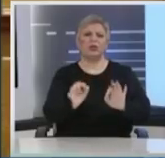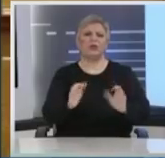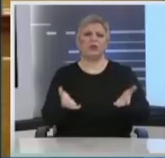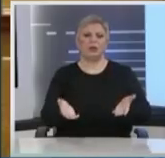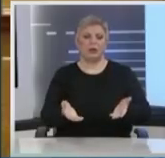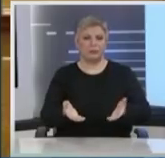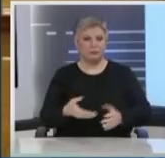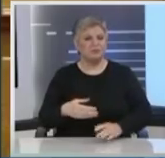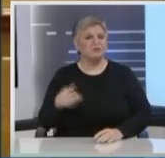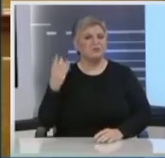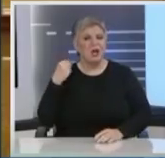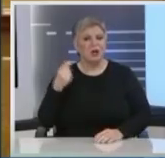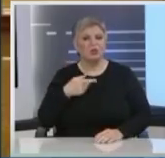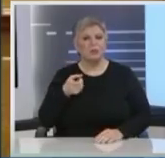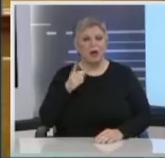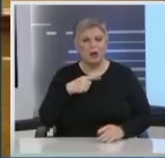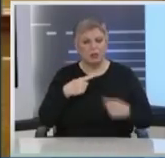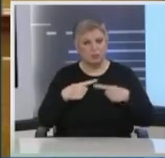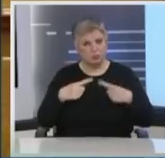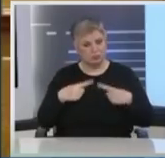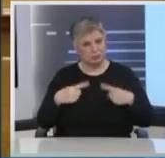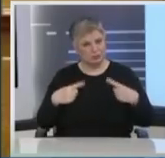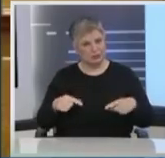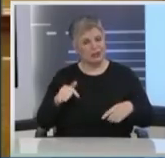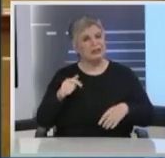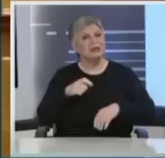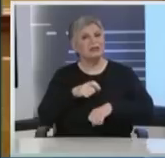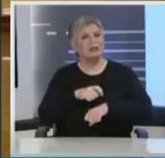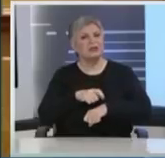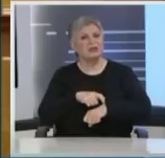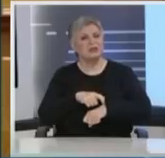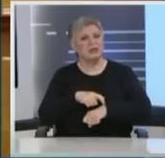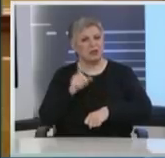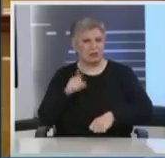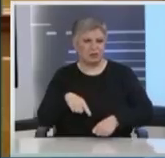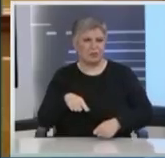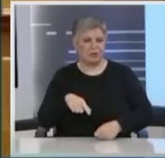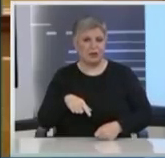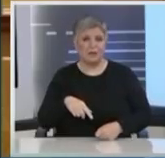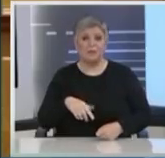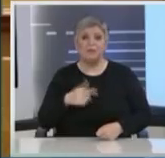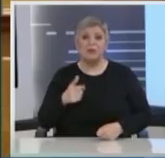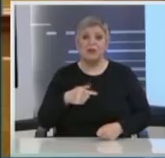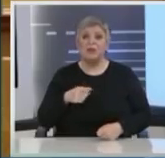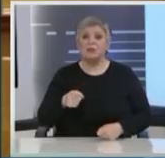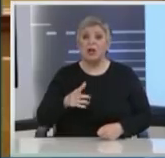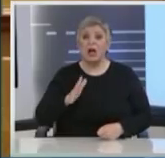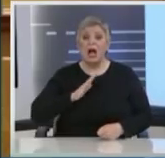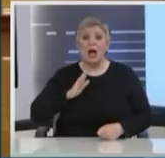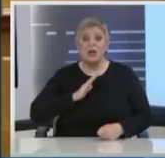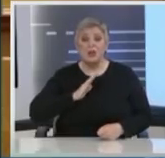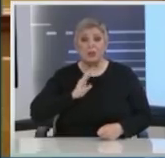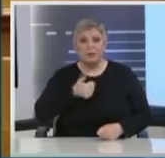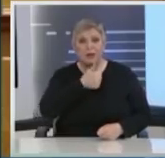Ακούσαμε και άλλα απίστευτα σήμερα και μάλιστα θεωρώ ότι ο ελληνικός λαός, εάν άντεξε να δει όλη